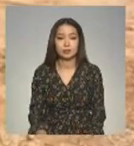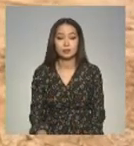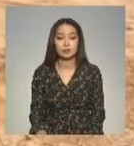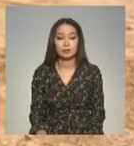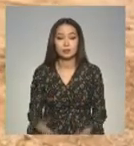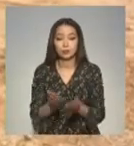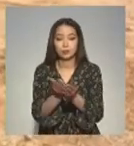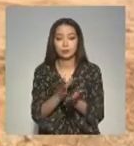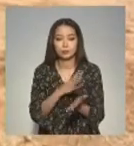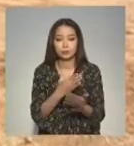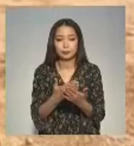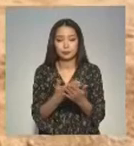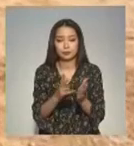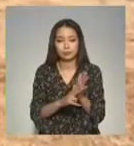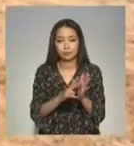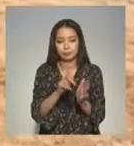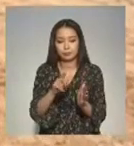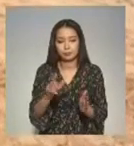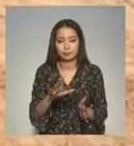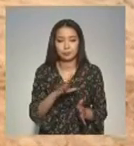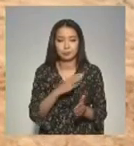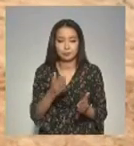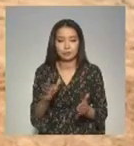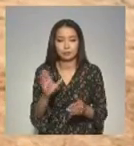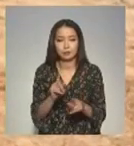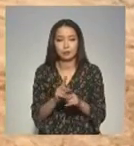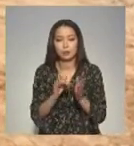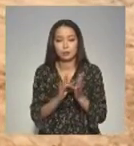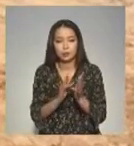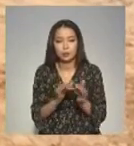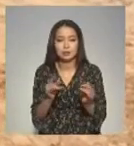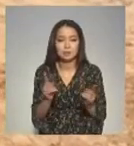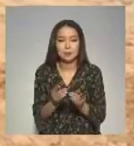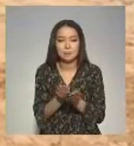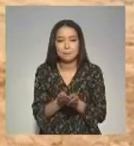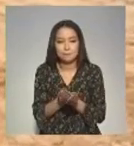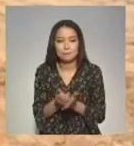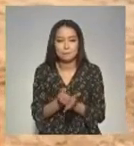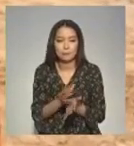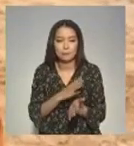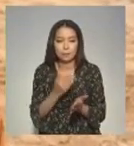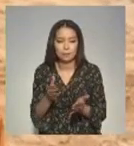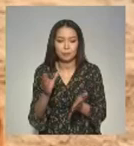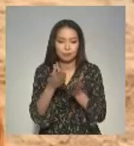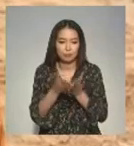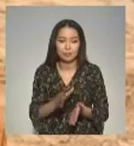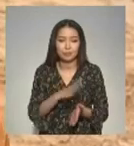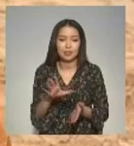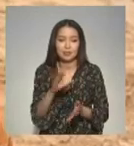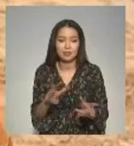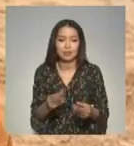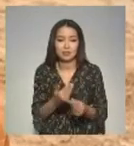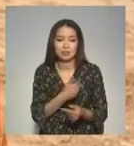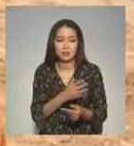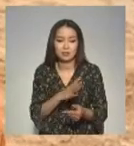На борту было около 80 пассажиров. Вес был сосредоточен в передней части маленькой лодки, поэтому она и затонула. Мы все пытались бороться за